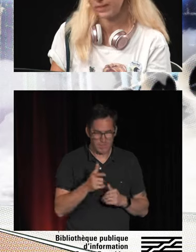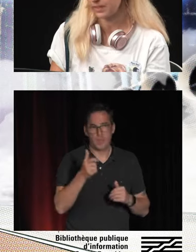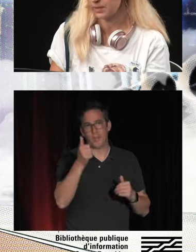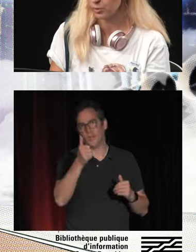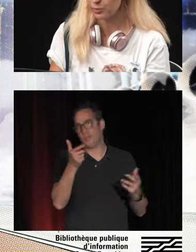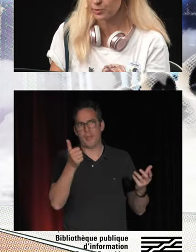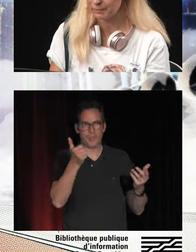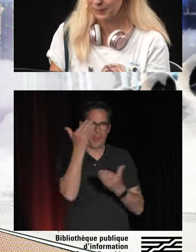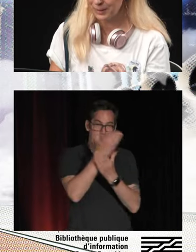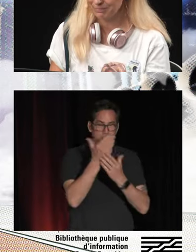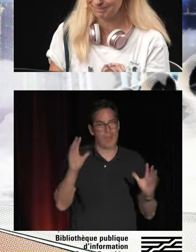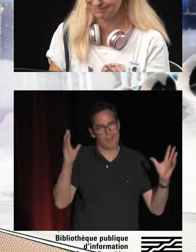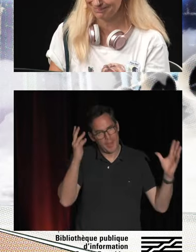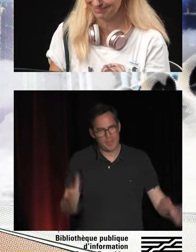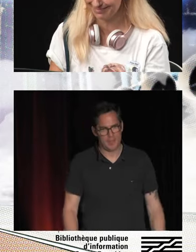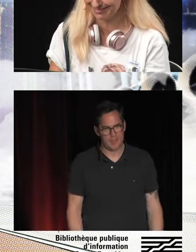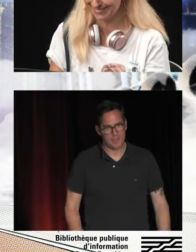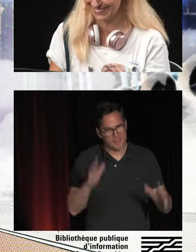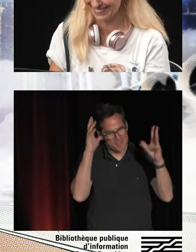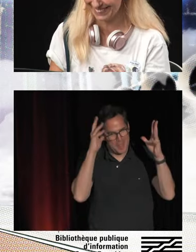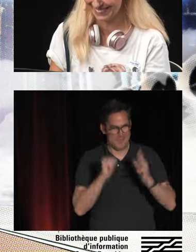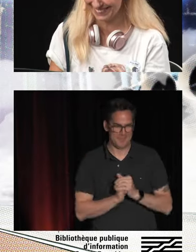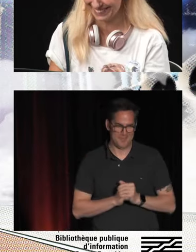ben super. Eh ben bonne ambiance.